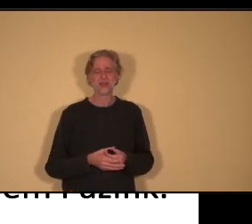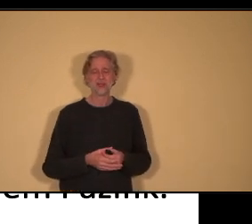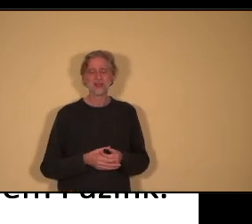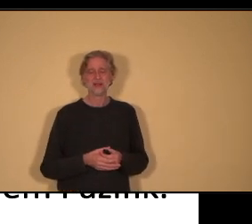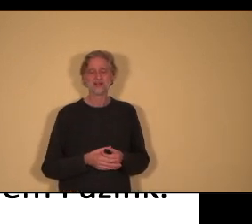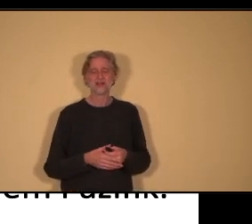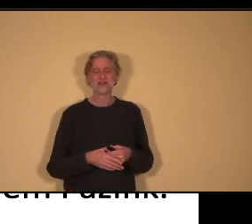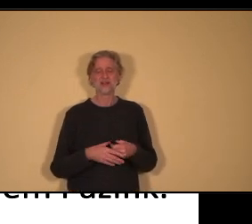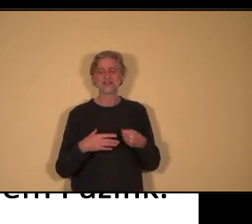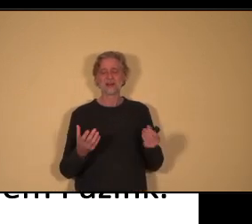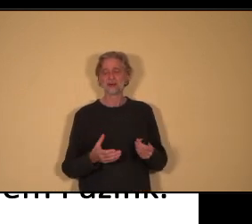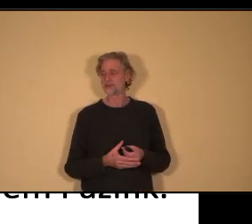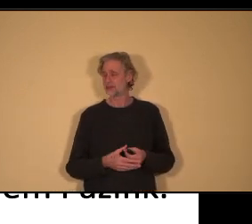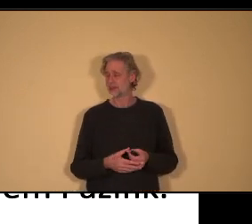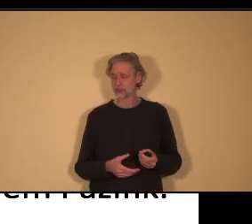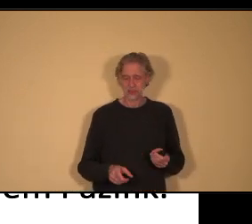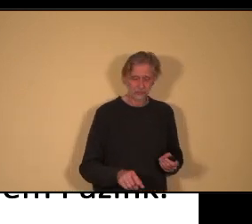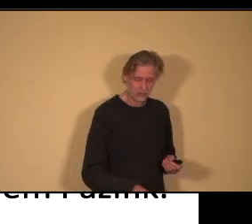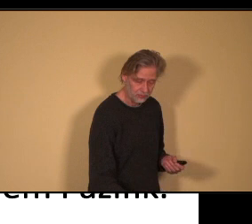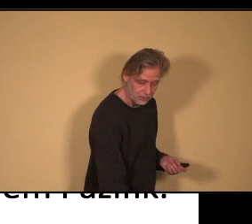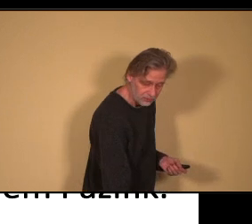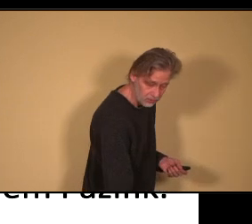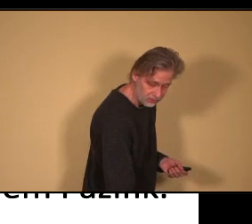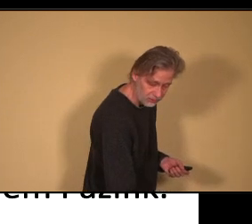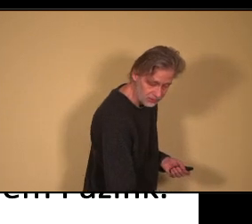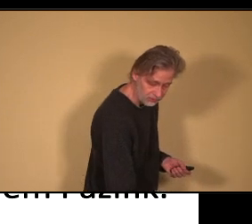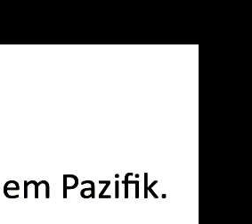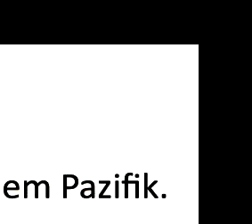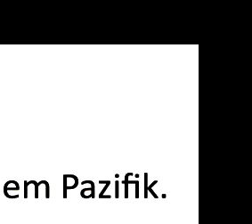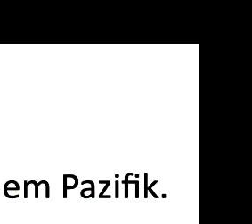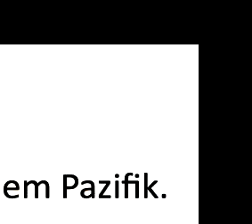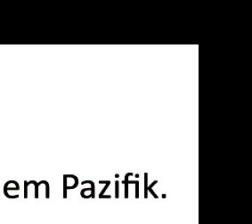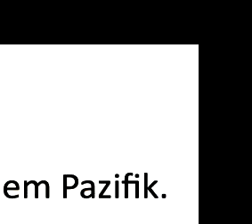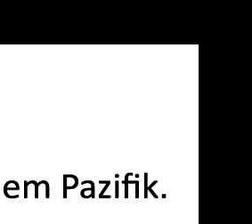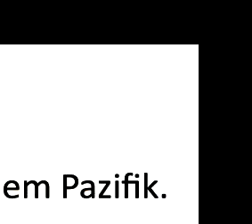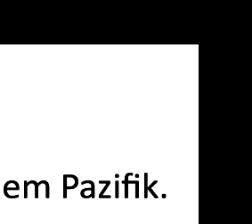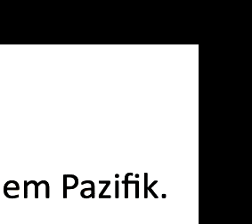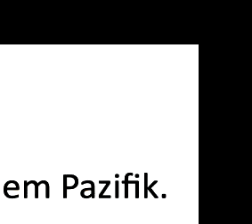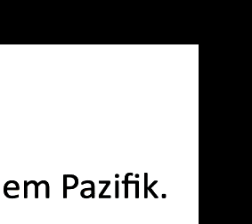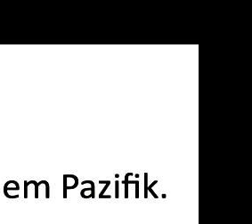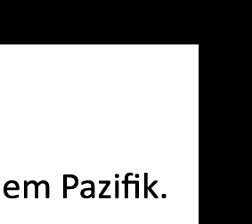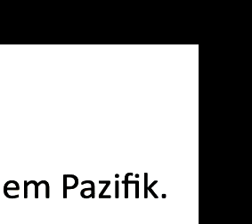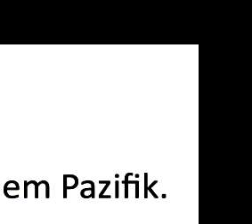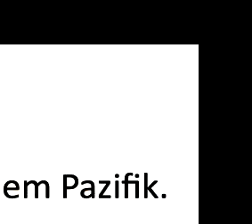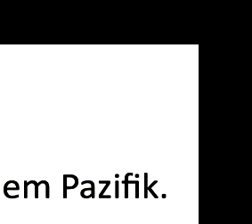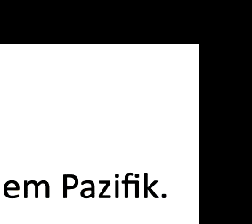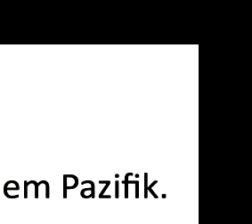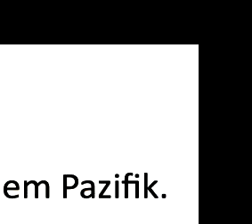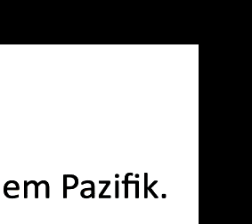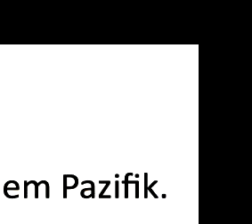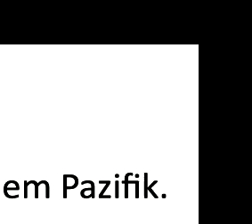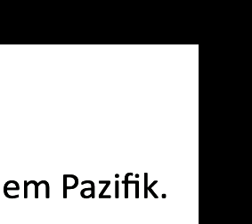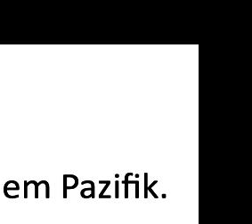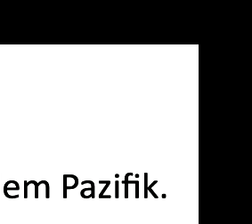Luftdruck-Windsystem nennt sich die Southern Oscillation. Jetzt muss ich mich mal ganz kurz hier wieder rausnehmen. So, sonst verdecke ich ja die Hälfte. Also